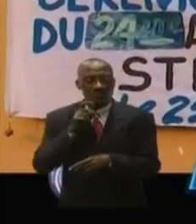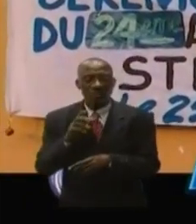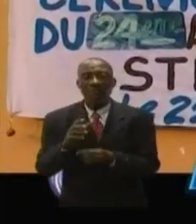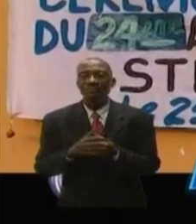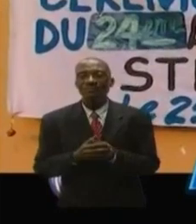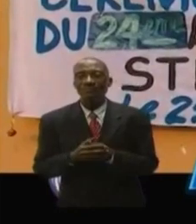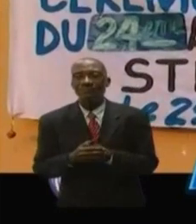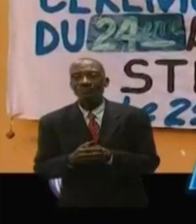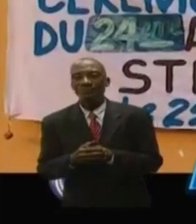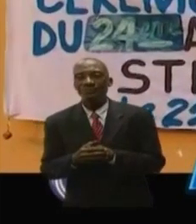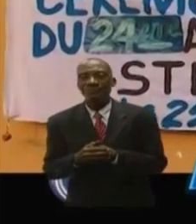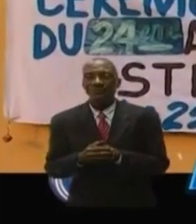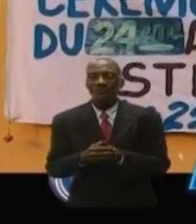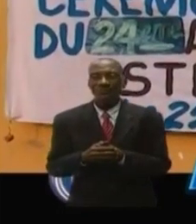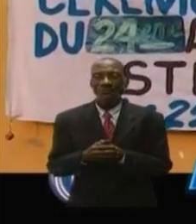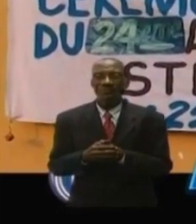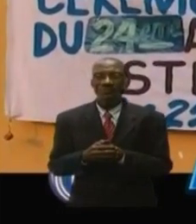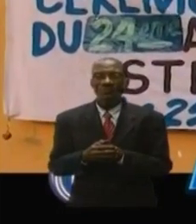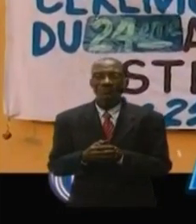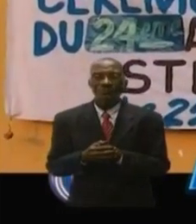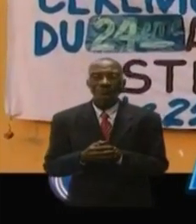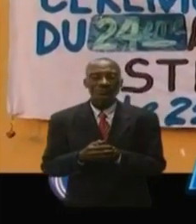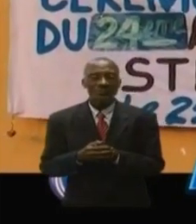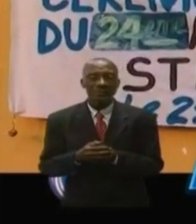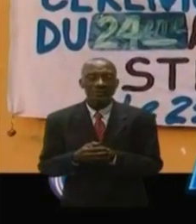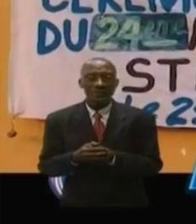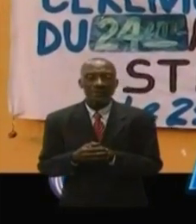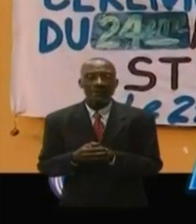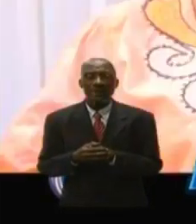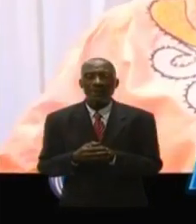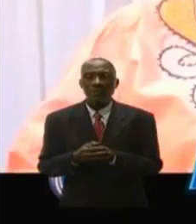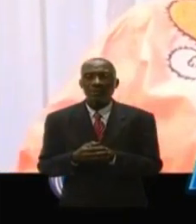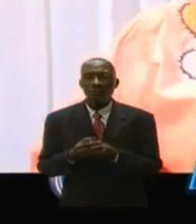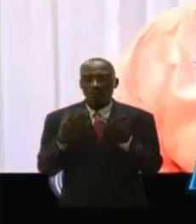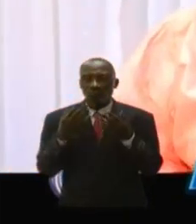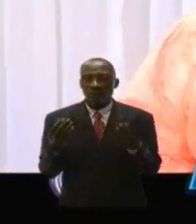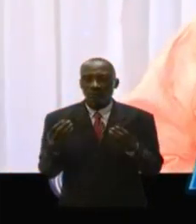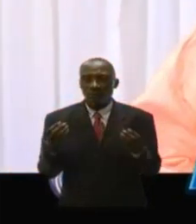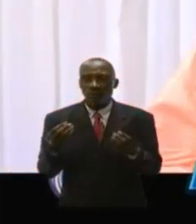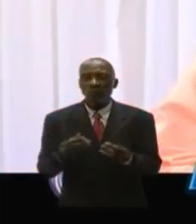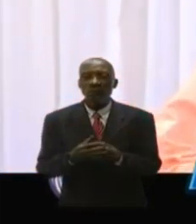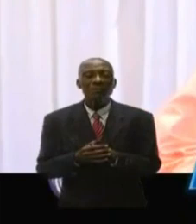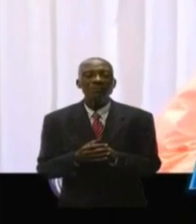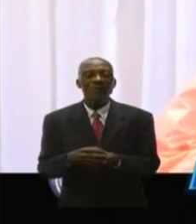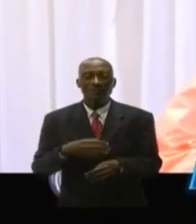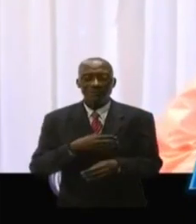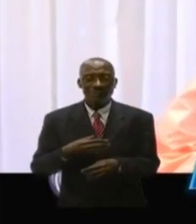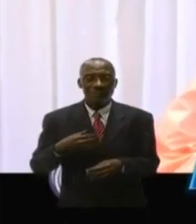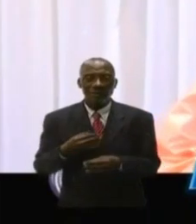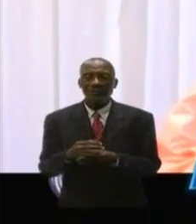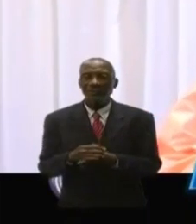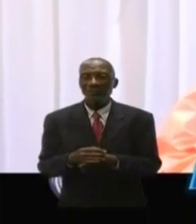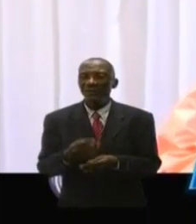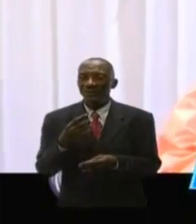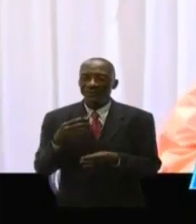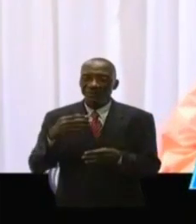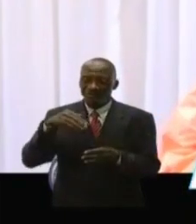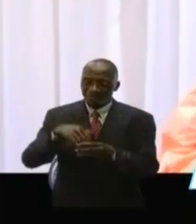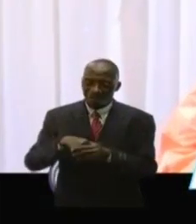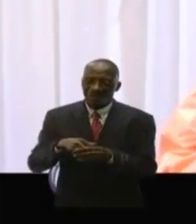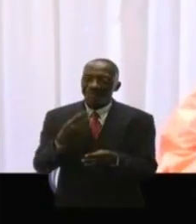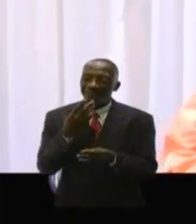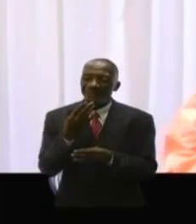sacrifices et de loyaux services, 24 ans que notre organisation n'a cessé de donner réponse